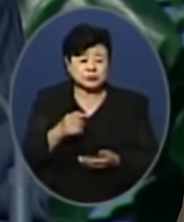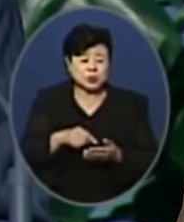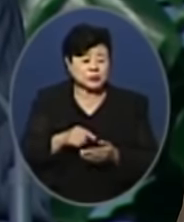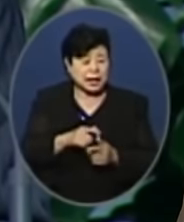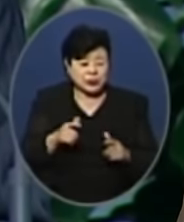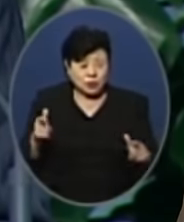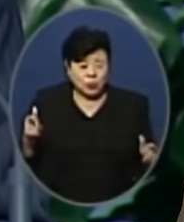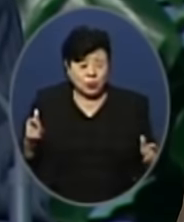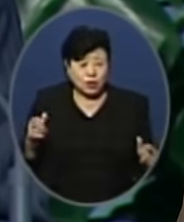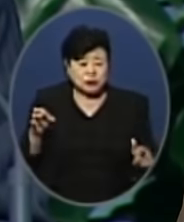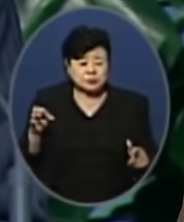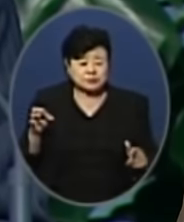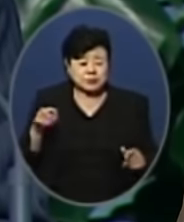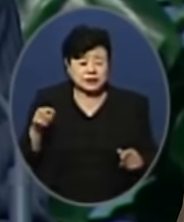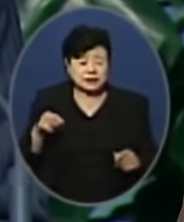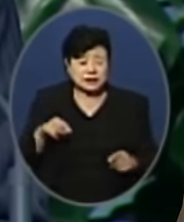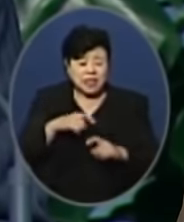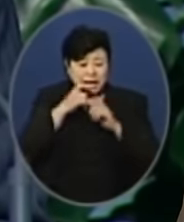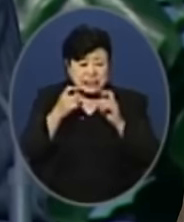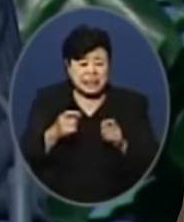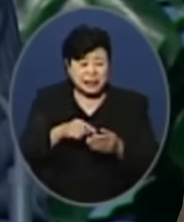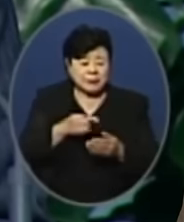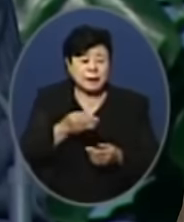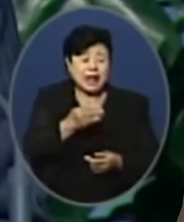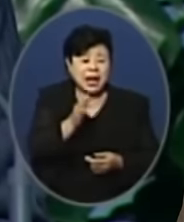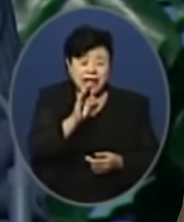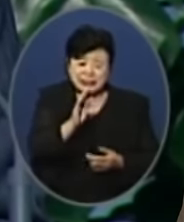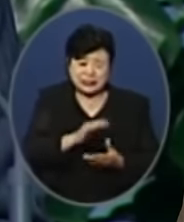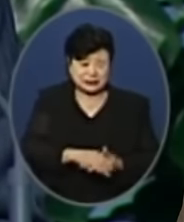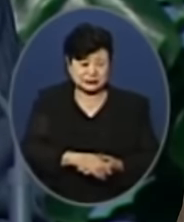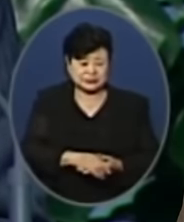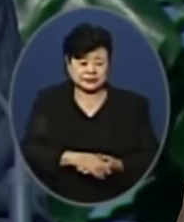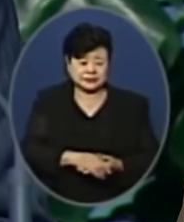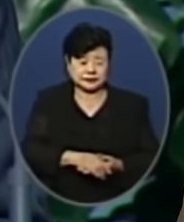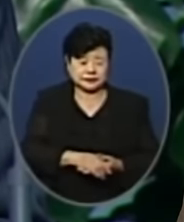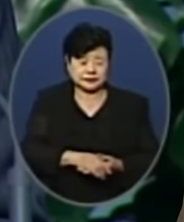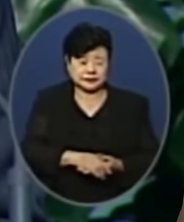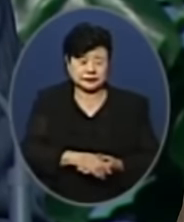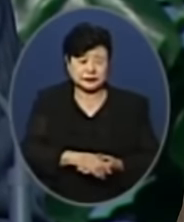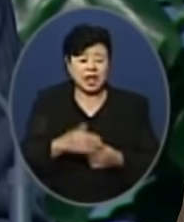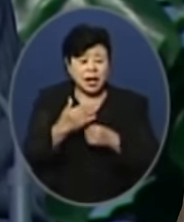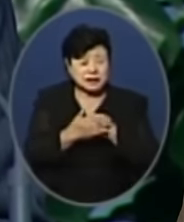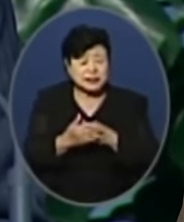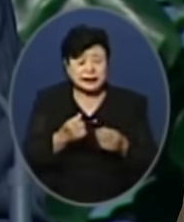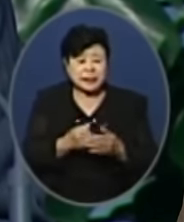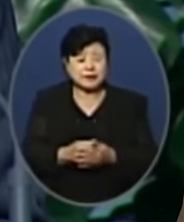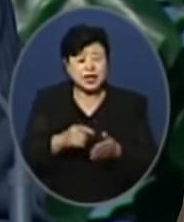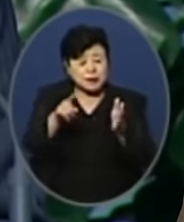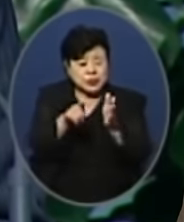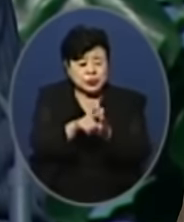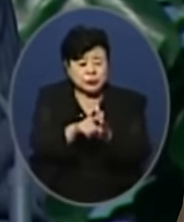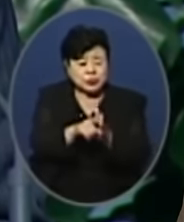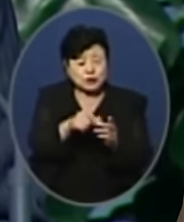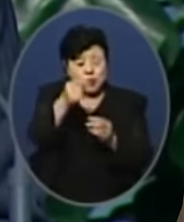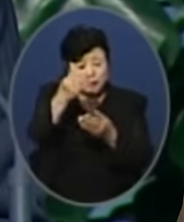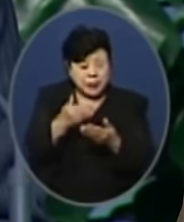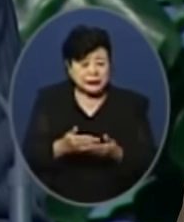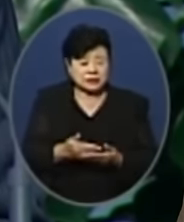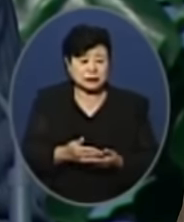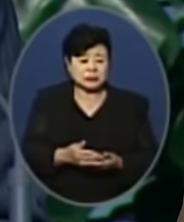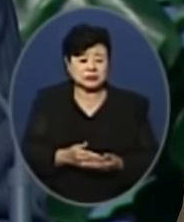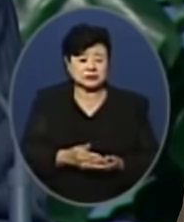청산하고 10%는 네가 갚으라 하면 안 되지요. 그 은혜를 인하여 믿음으로 말미암아 구원을 얻는